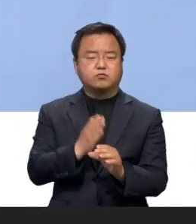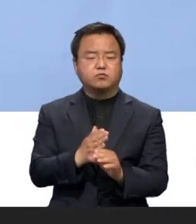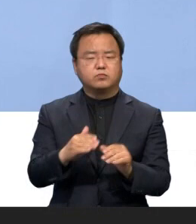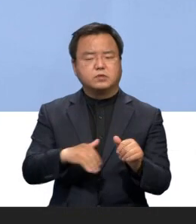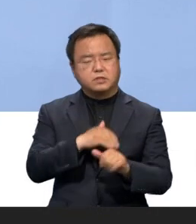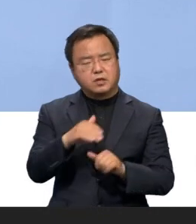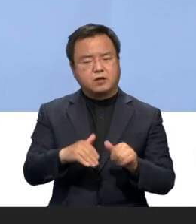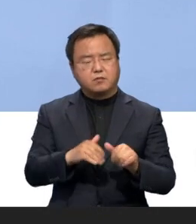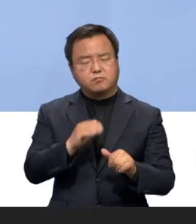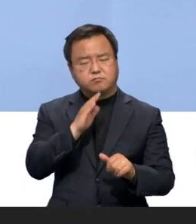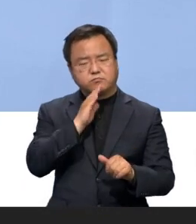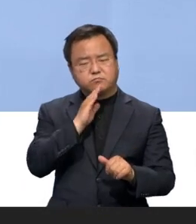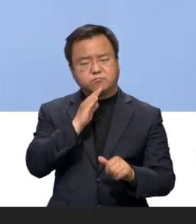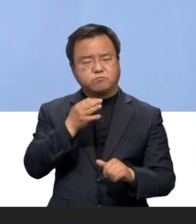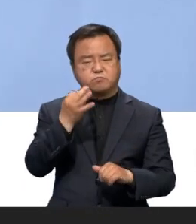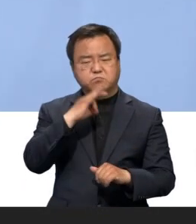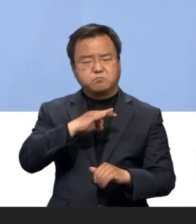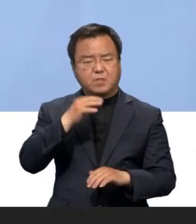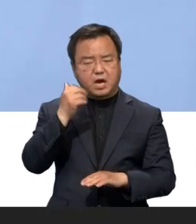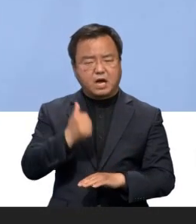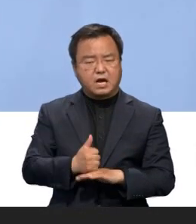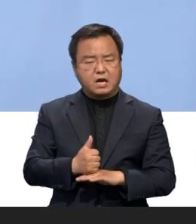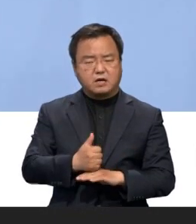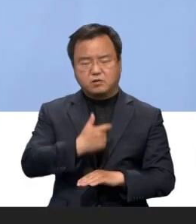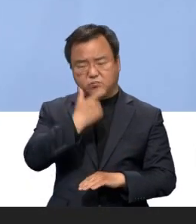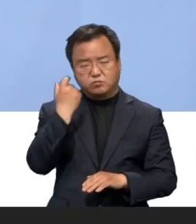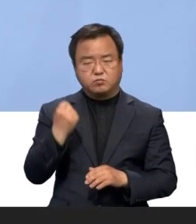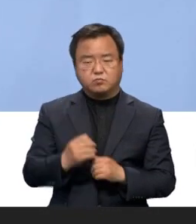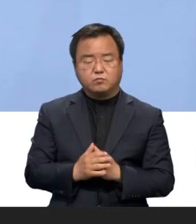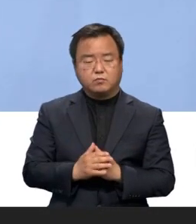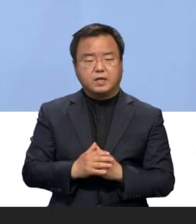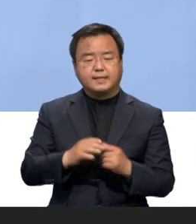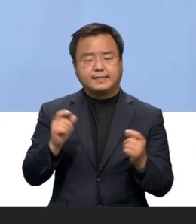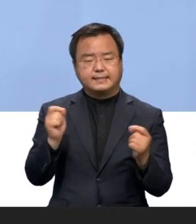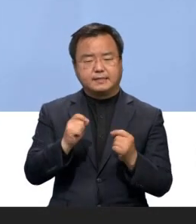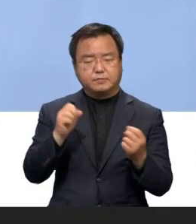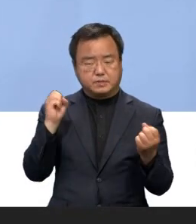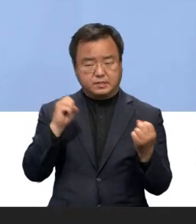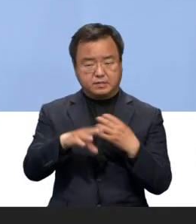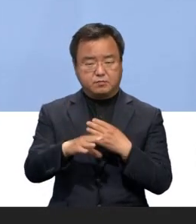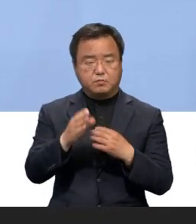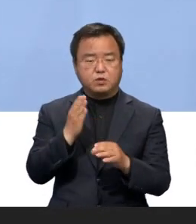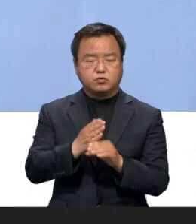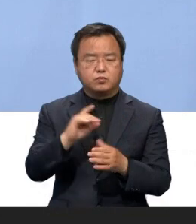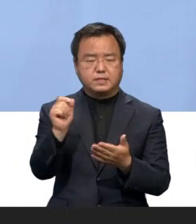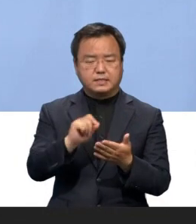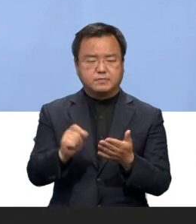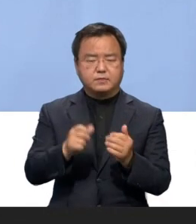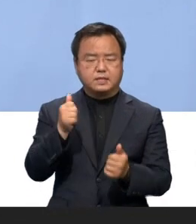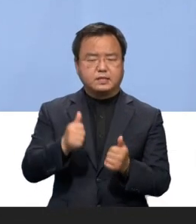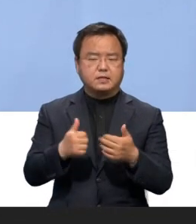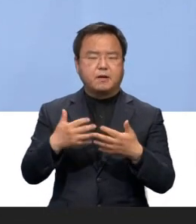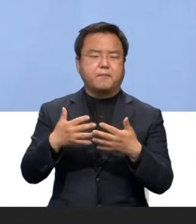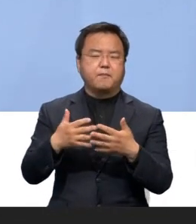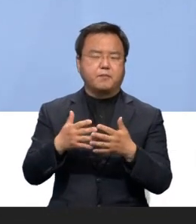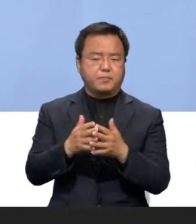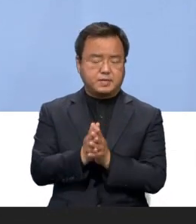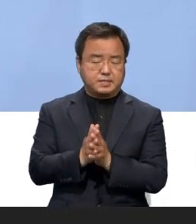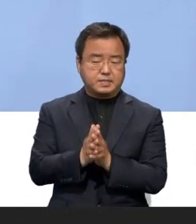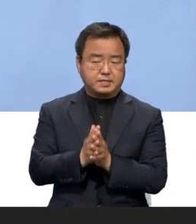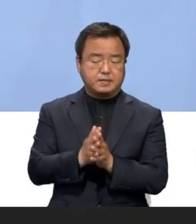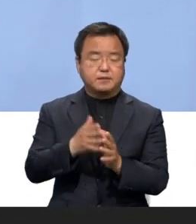쏭이 떨어진다는 단답형 이주의 지필고사 를 폐지할 것을